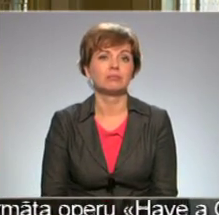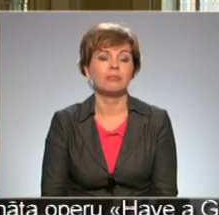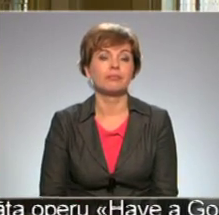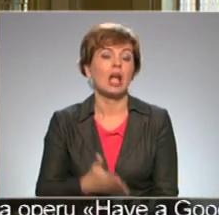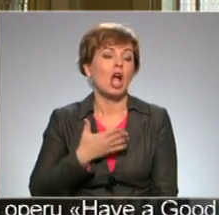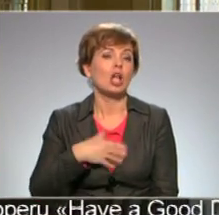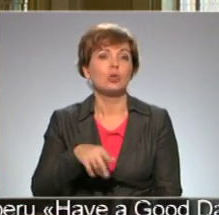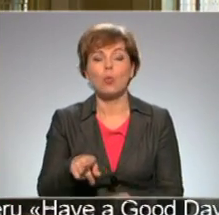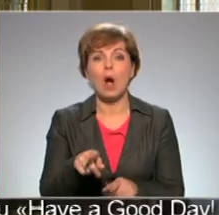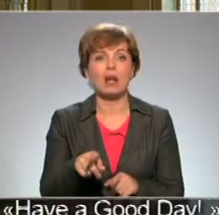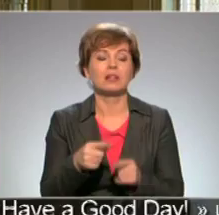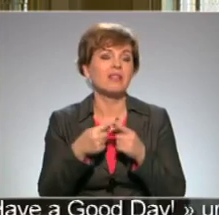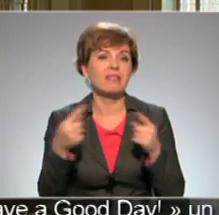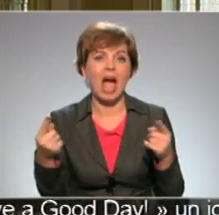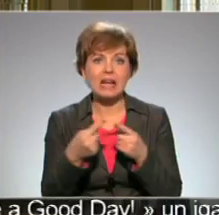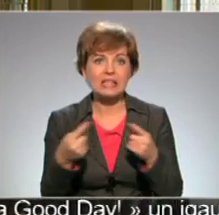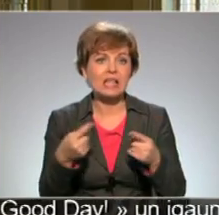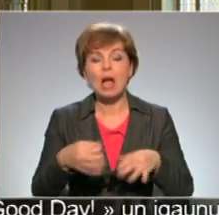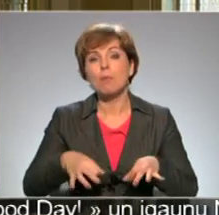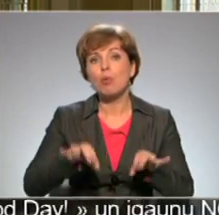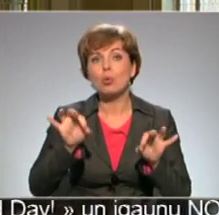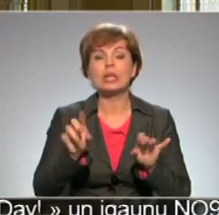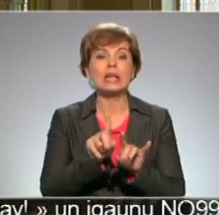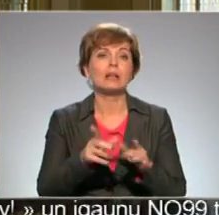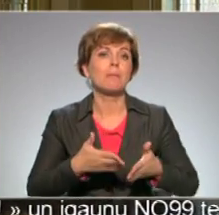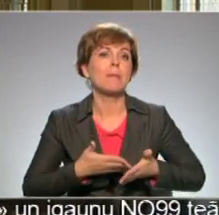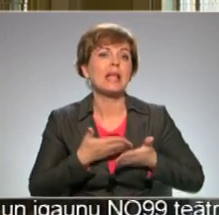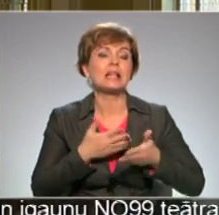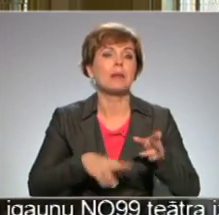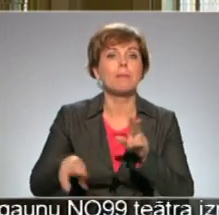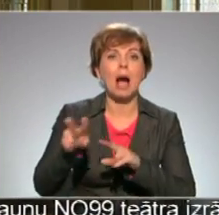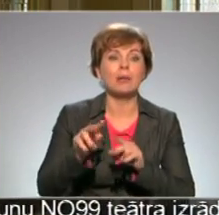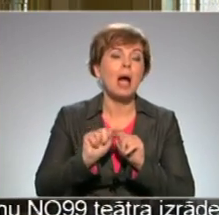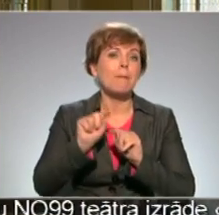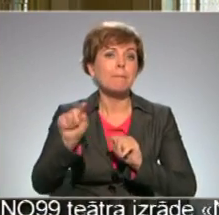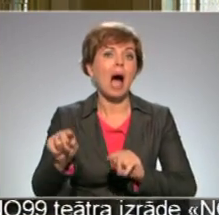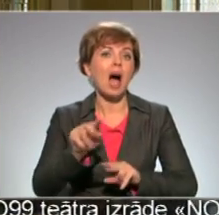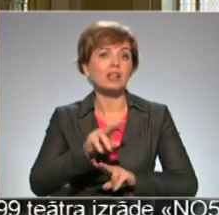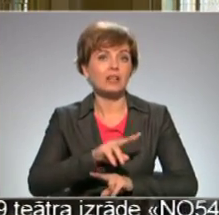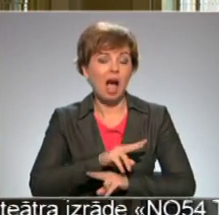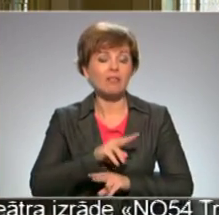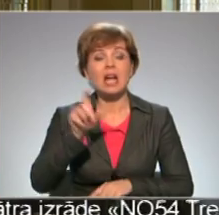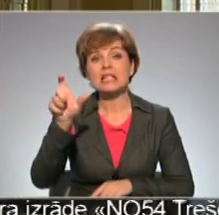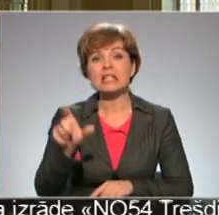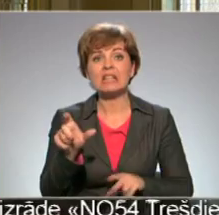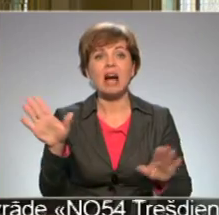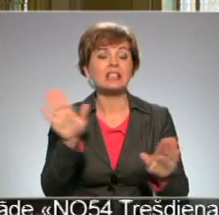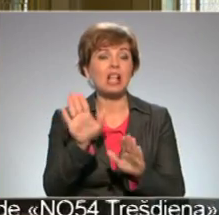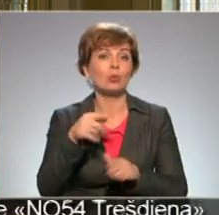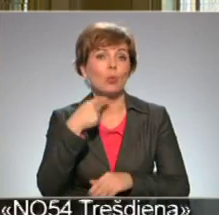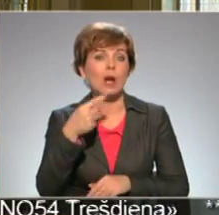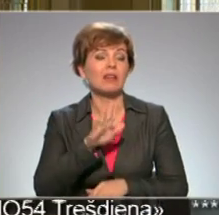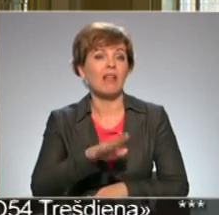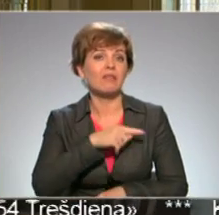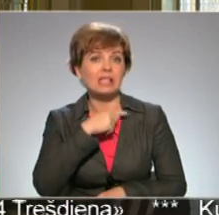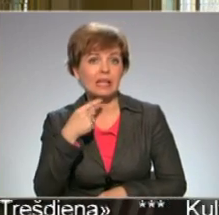Tas ir ļoti spirituāls teksts, kurā pats būtiskākais ir mīlestības meklējuma pāri nāvei. Runa ir par to, ka cilvēku liteni nosaka ne tikai griba, bet